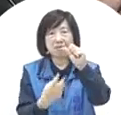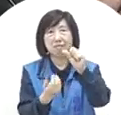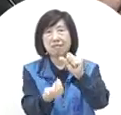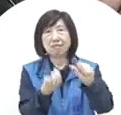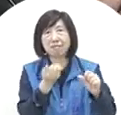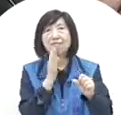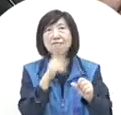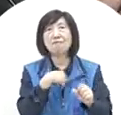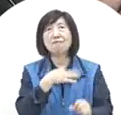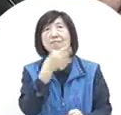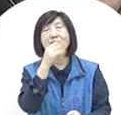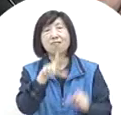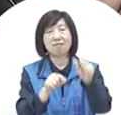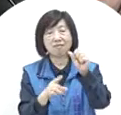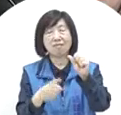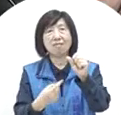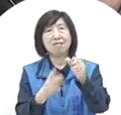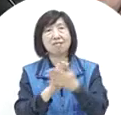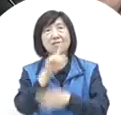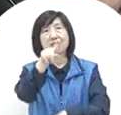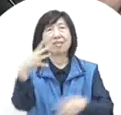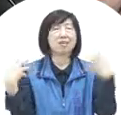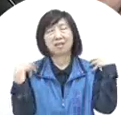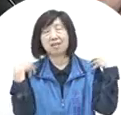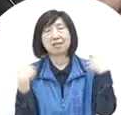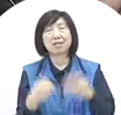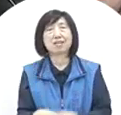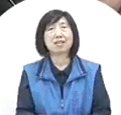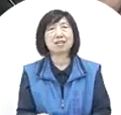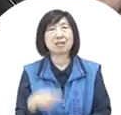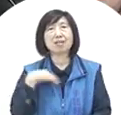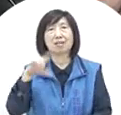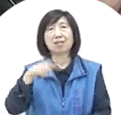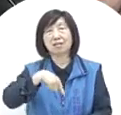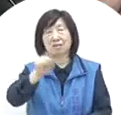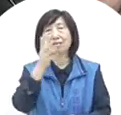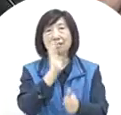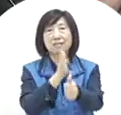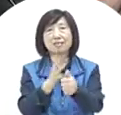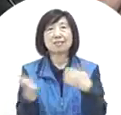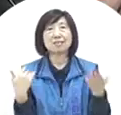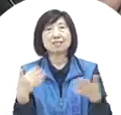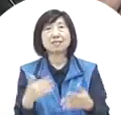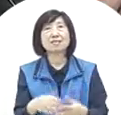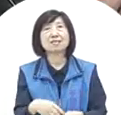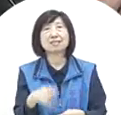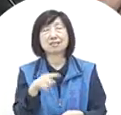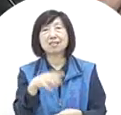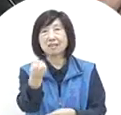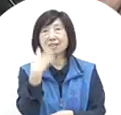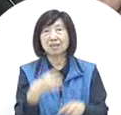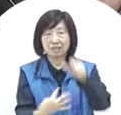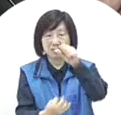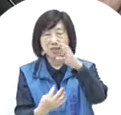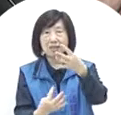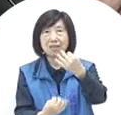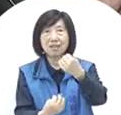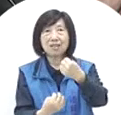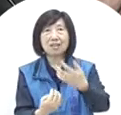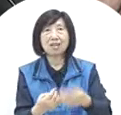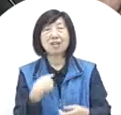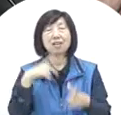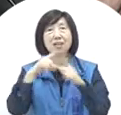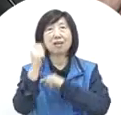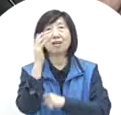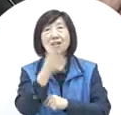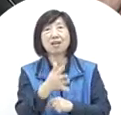你5月17号之后有事比较忙。 是，我要回去了解一下，因为 了解一下， 我真的没有管。 那你讲一个时间点，什么时候？ 我回去了解一